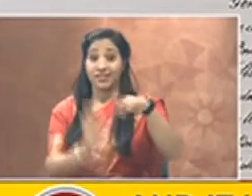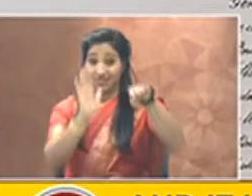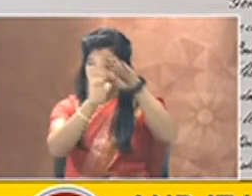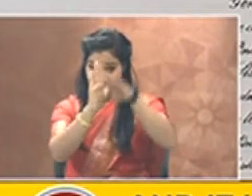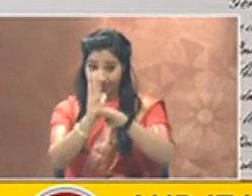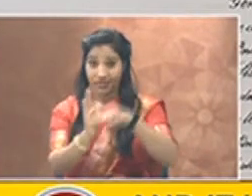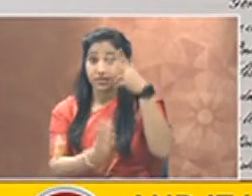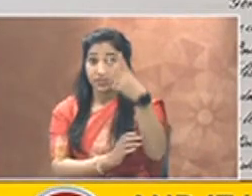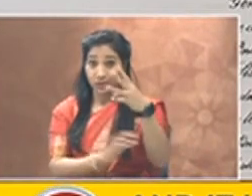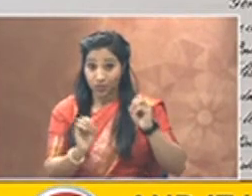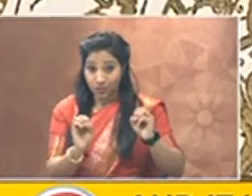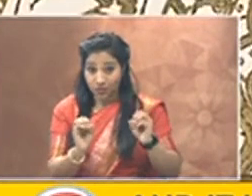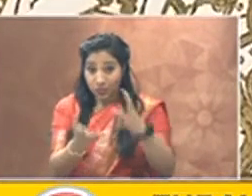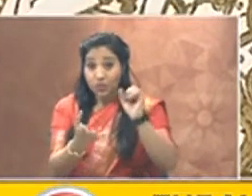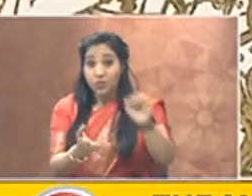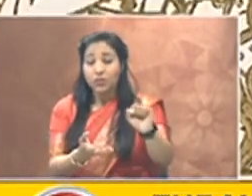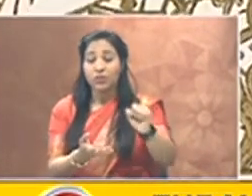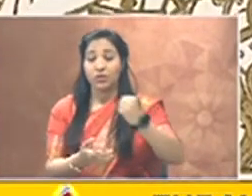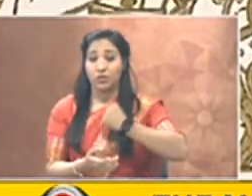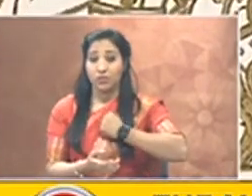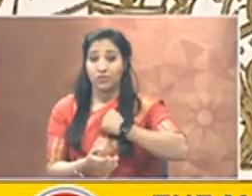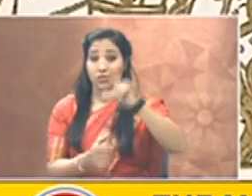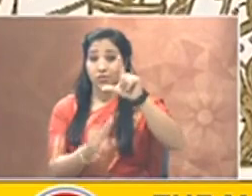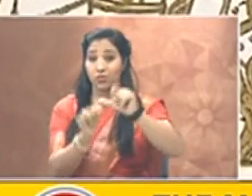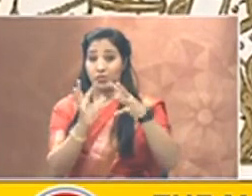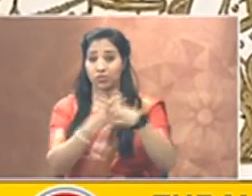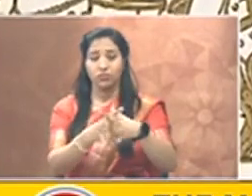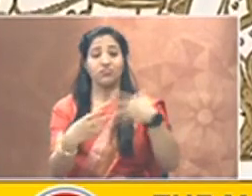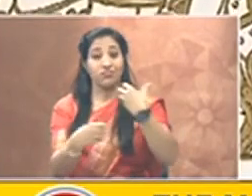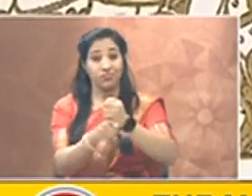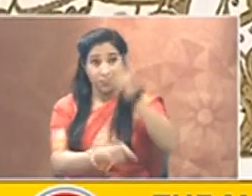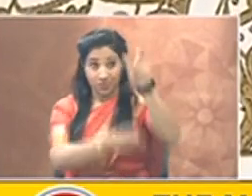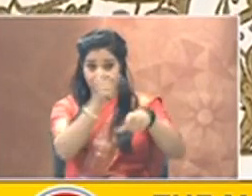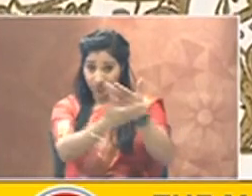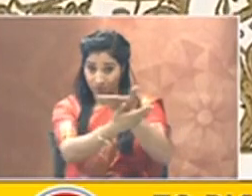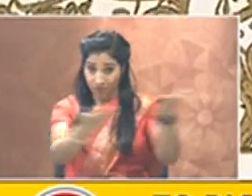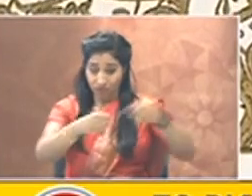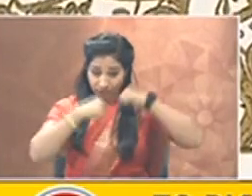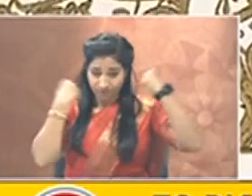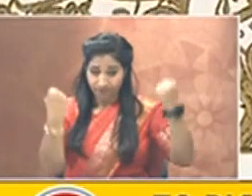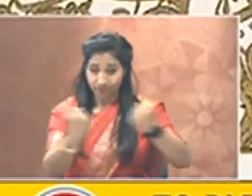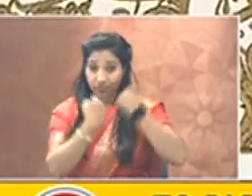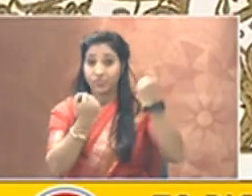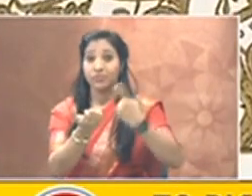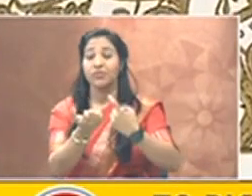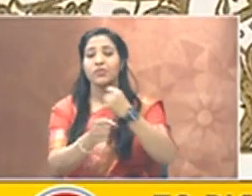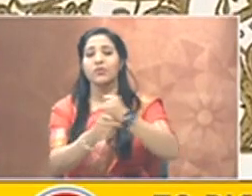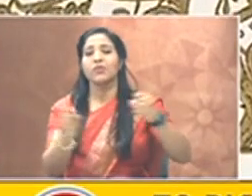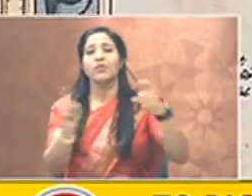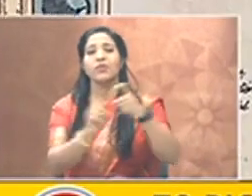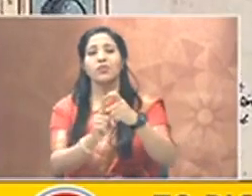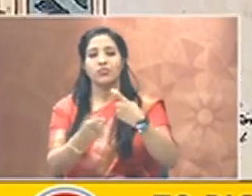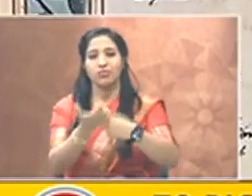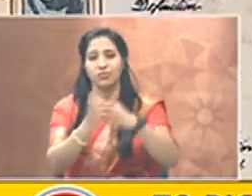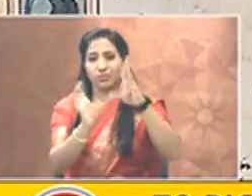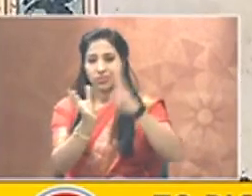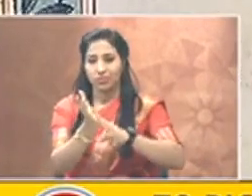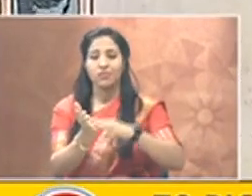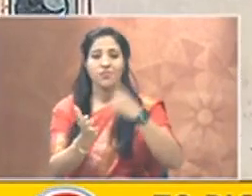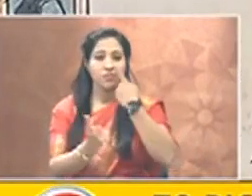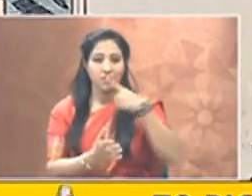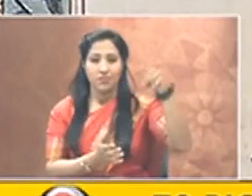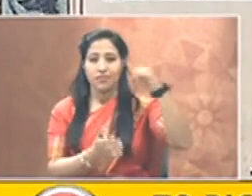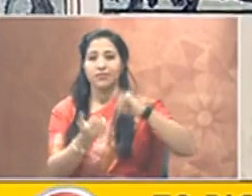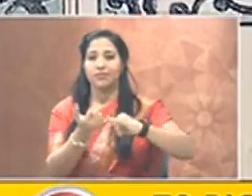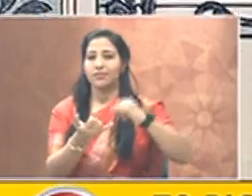के प्रारंभ में हमारे संविधान निर्माताओं ने भगवान राम, माता सीता